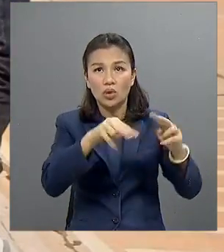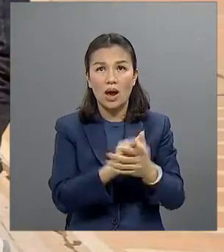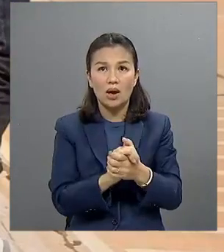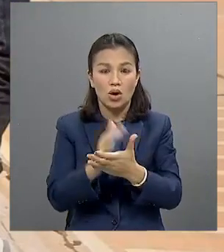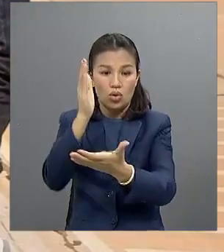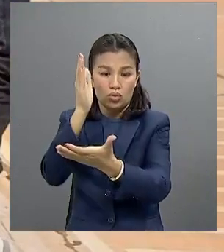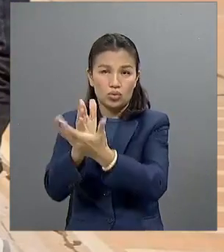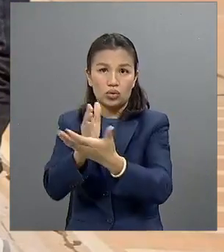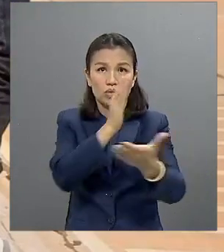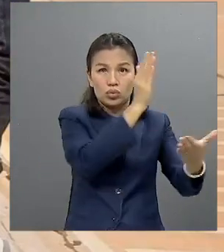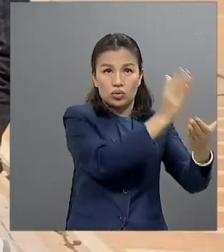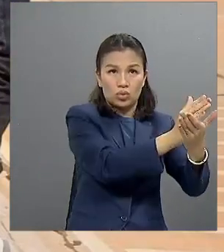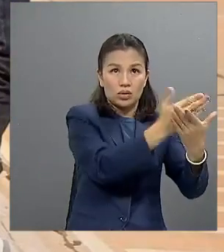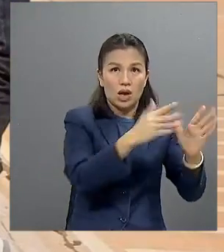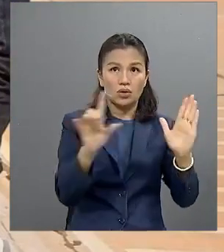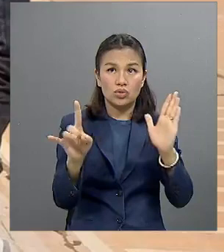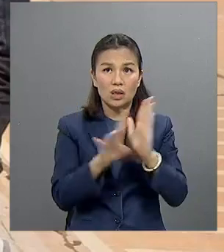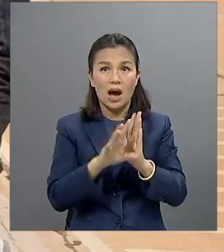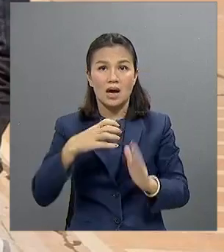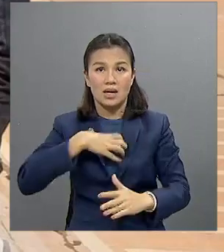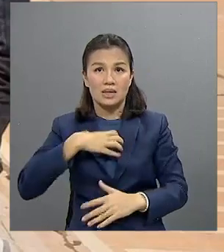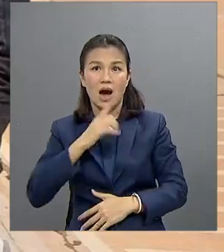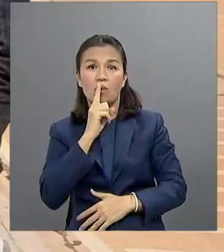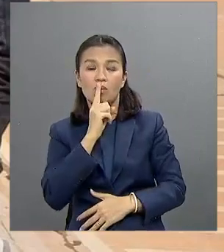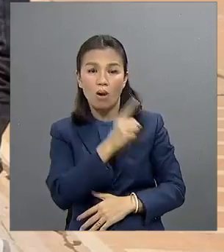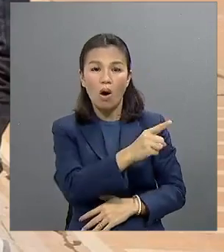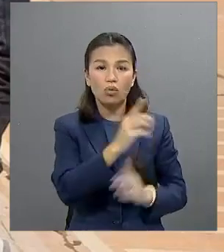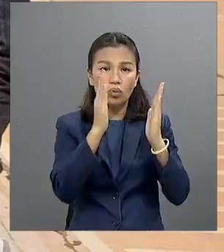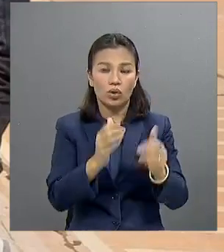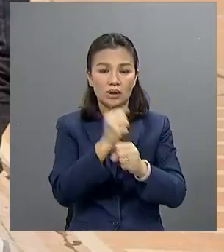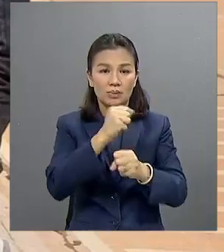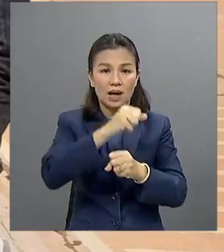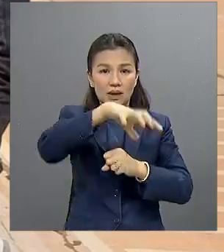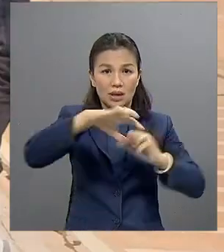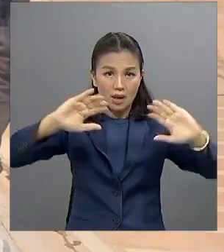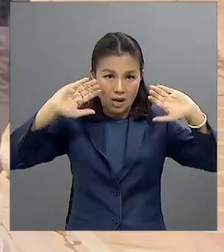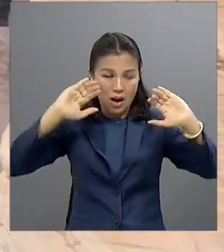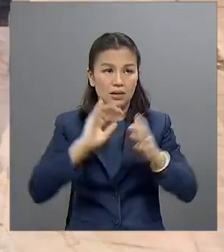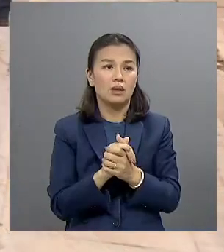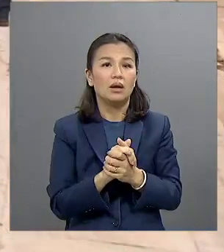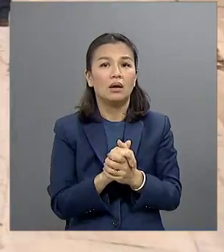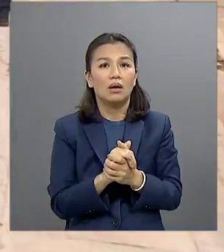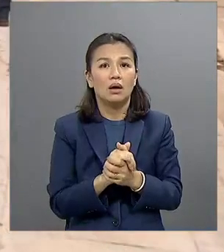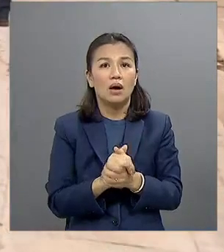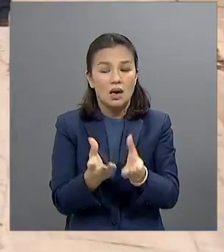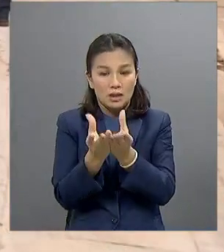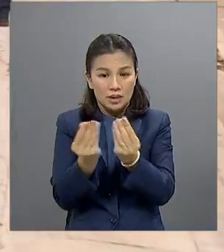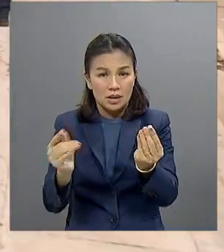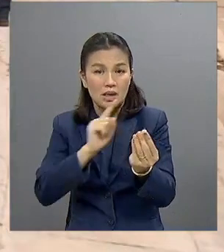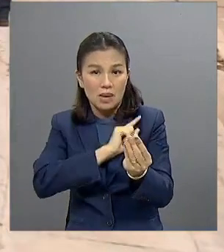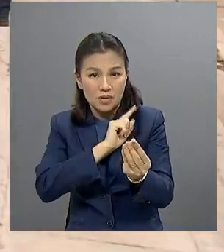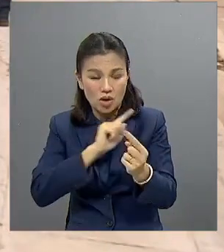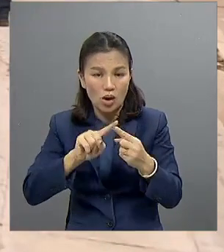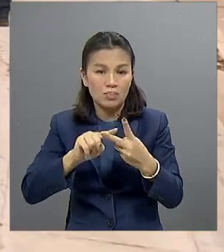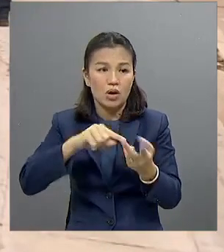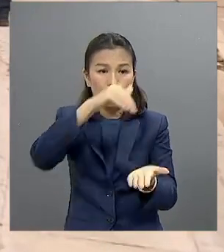อยากฝากถึงเจ้าหน้าที่รัฐทุกหน่วยงานนะครับทุกหน่วยงานไม่ว่าจะเป็นธารักษ์ศูนย์ดำรงธรรมหรือเจ้าหน้าที่ตำรวจเ